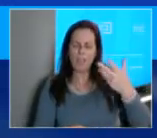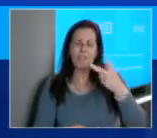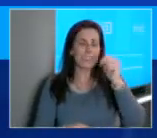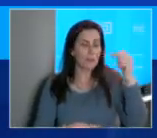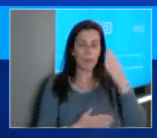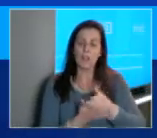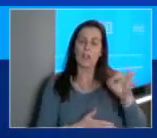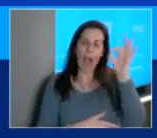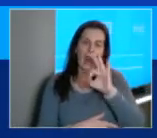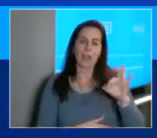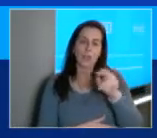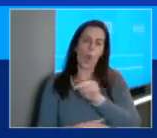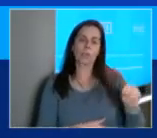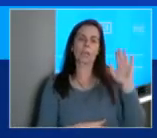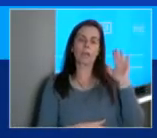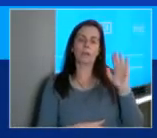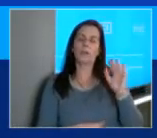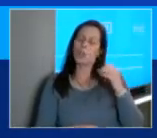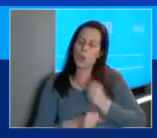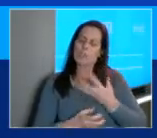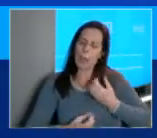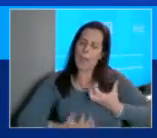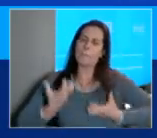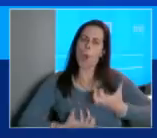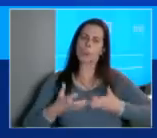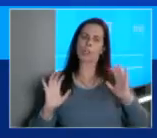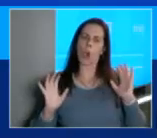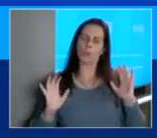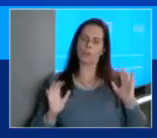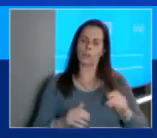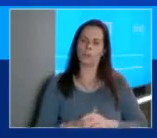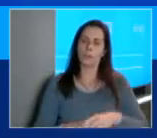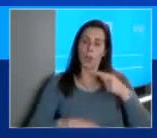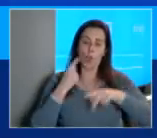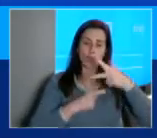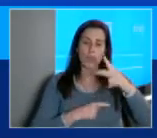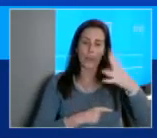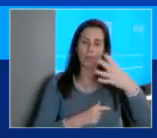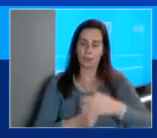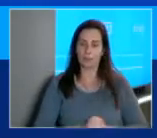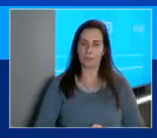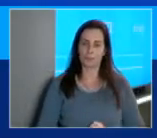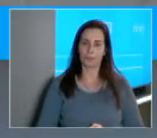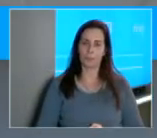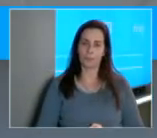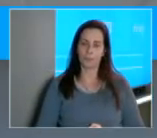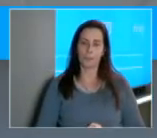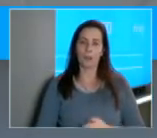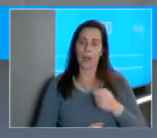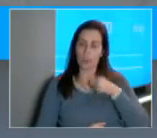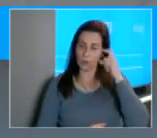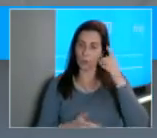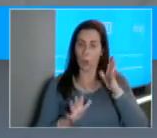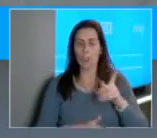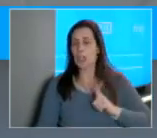ו-2020, זה עדיין נושא שמעורר הרבה מאוד אמוציות. דור שלישי ורביעי כבר, בבקשה. אני חושבת שזה